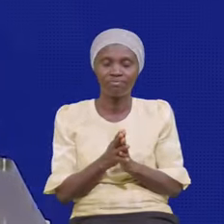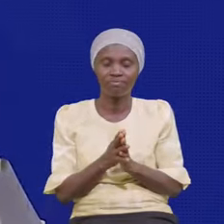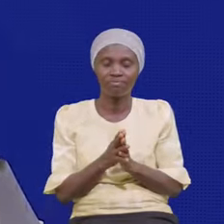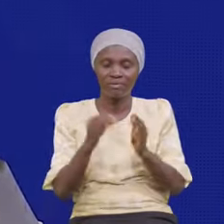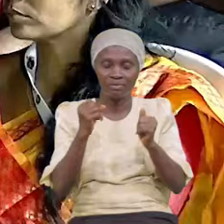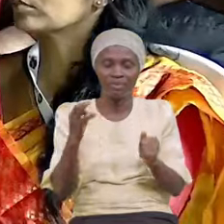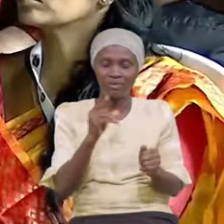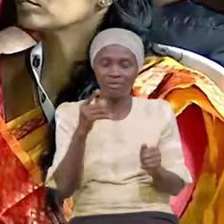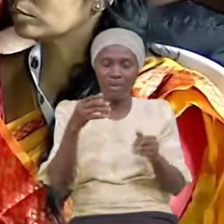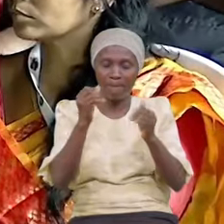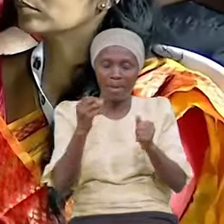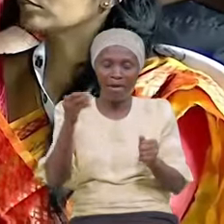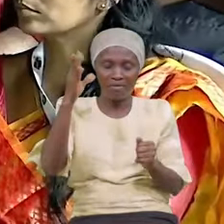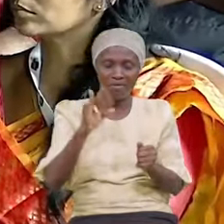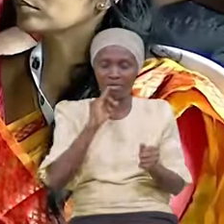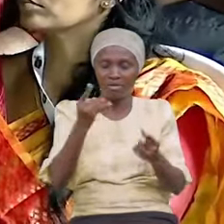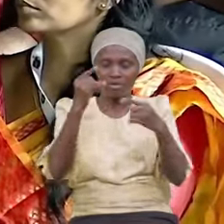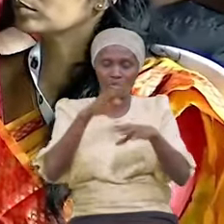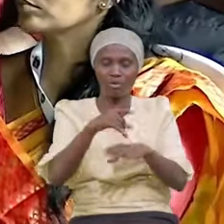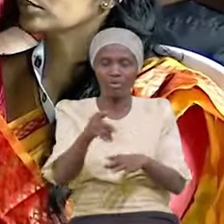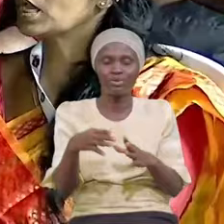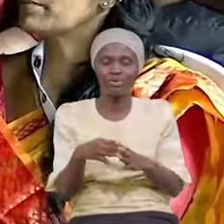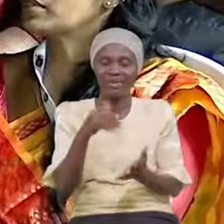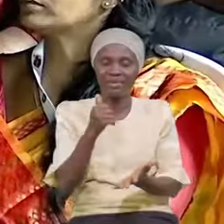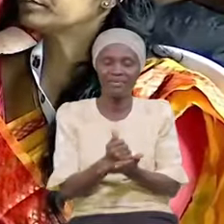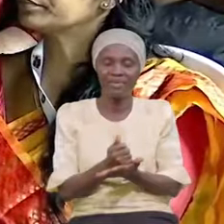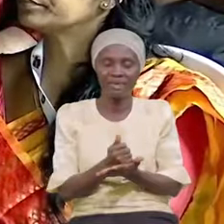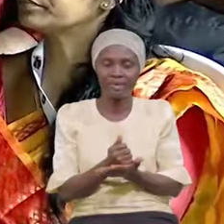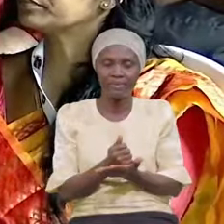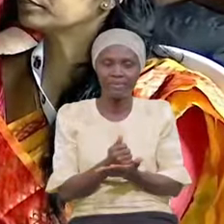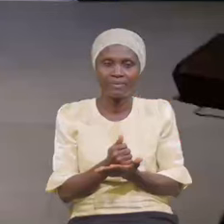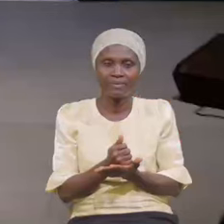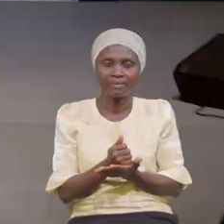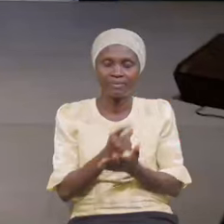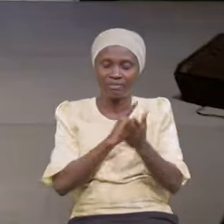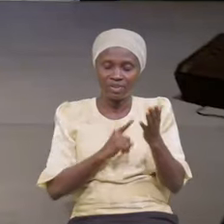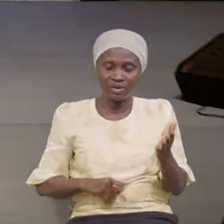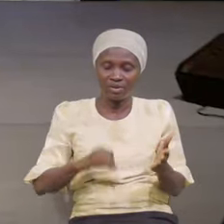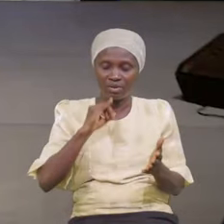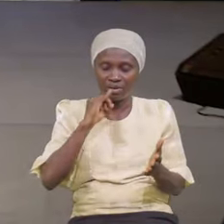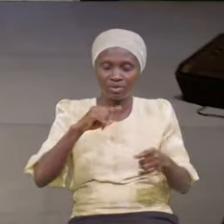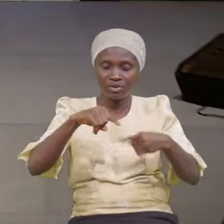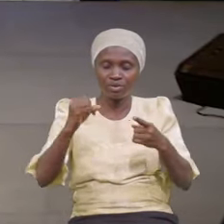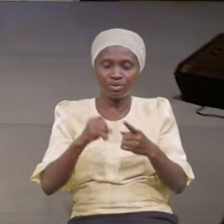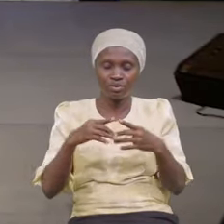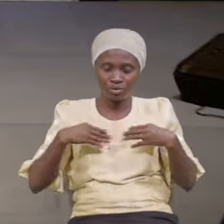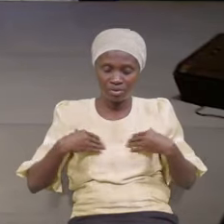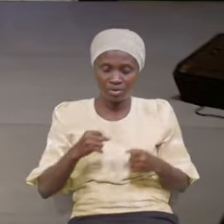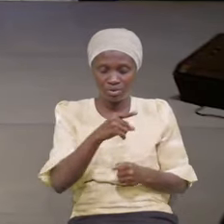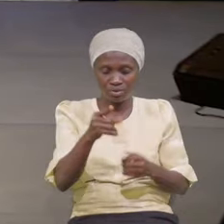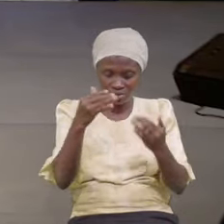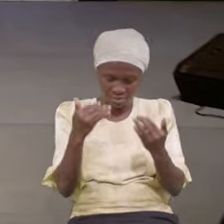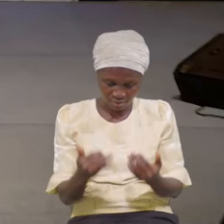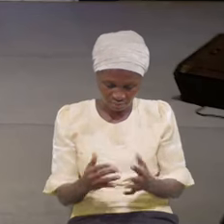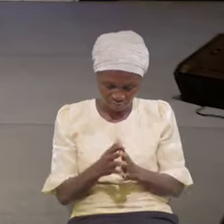God is going to come upon you. Amen. Amen. The Lord is going to heal you now. ప్రభు ఇప్పుడు